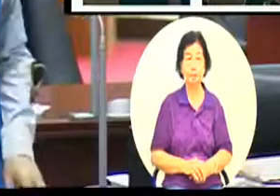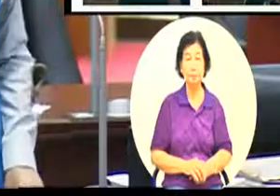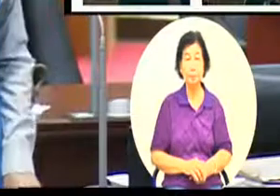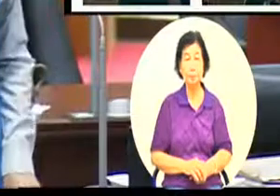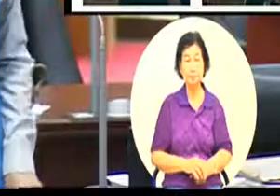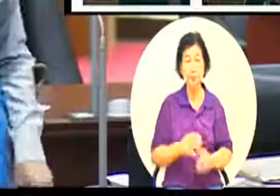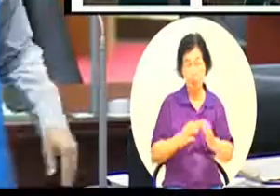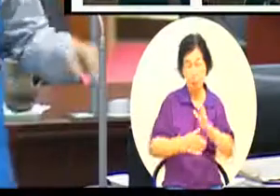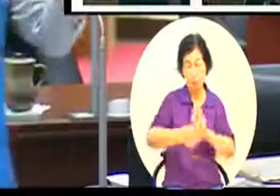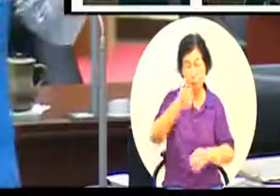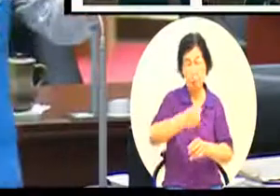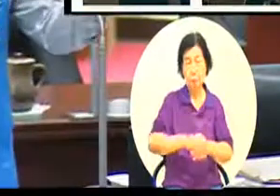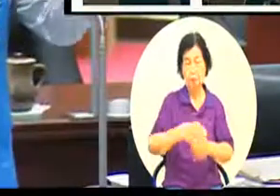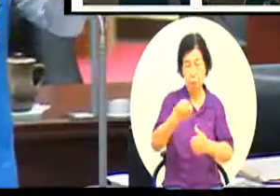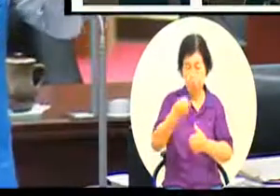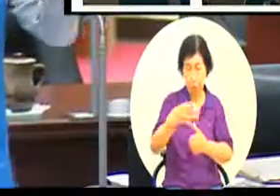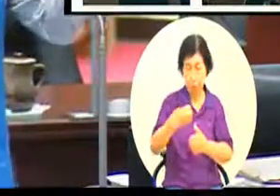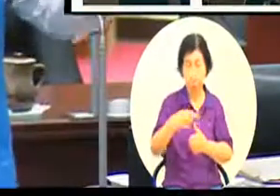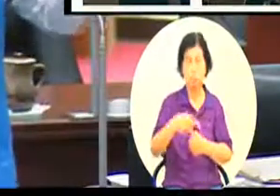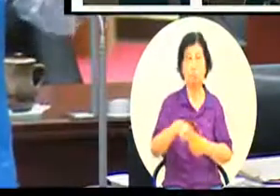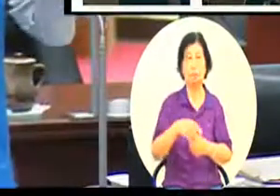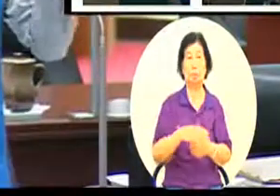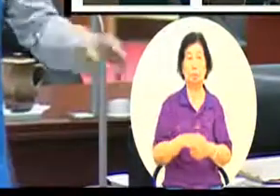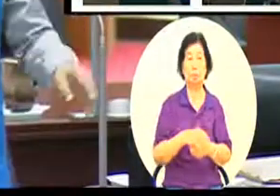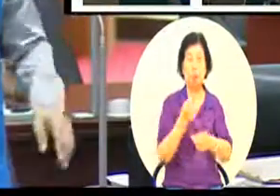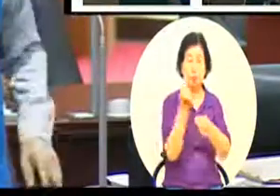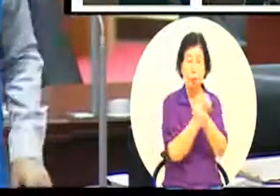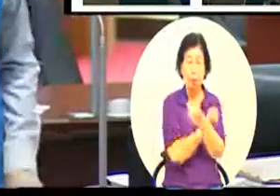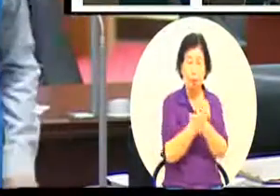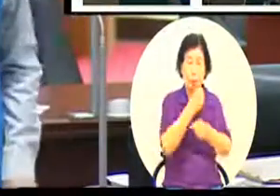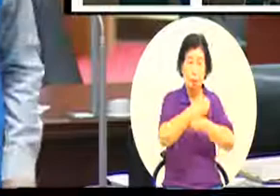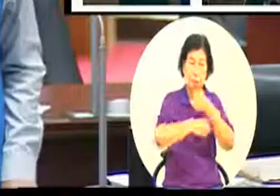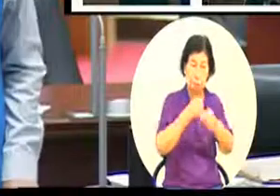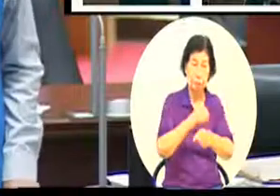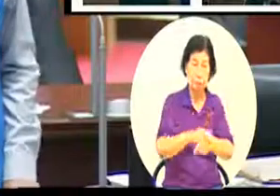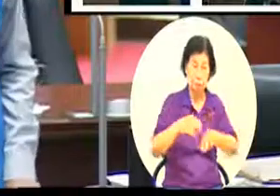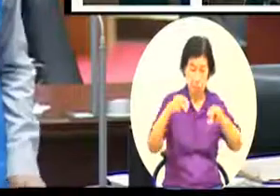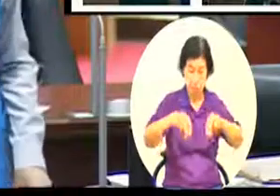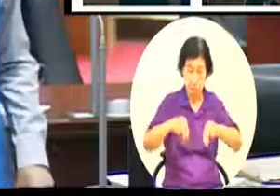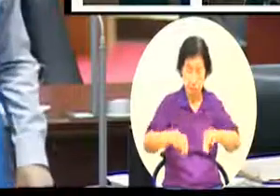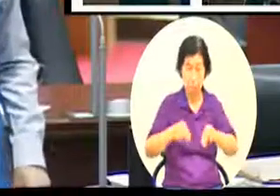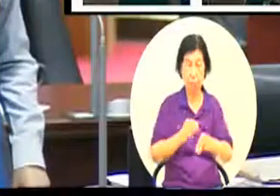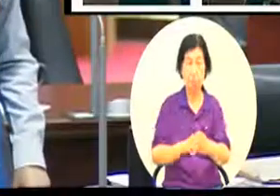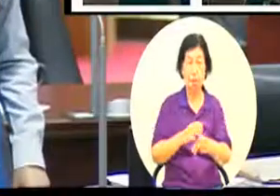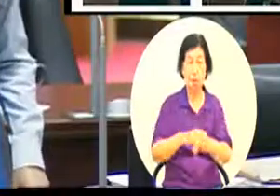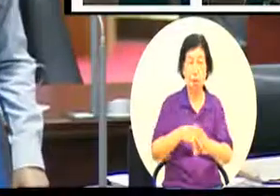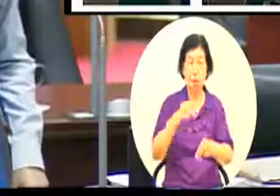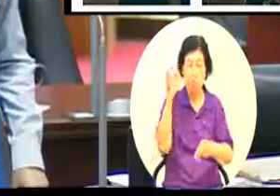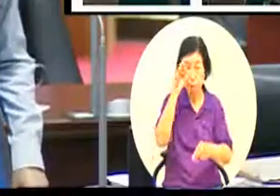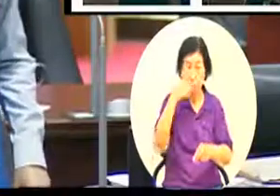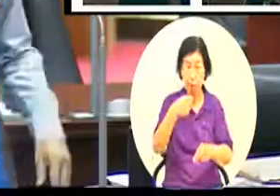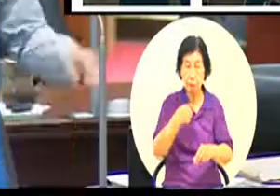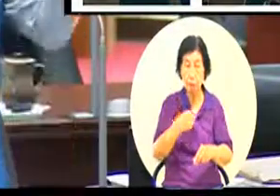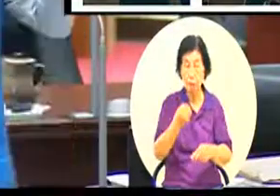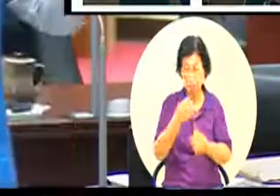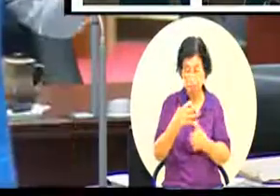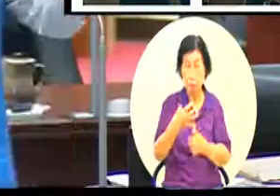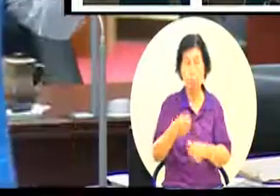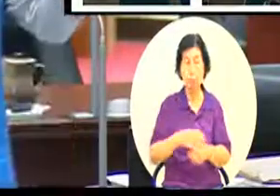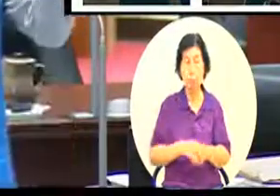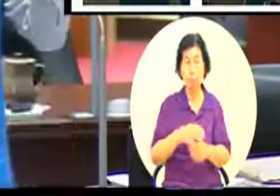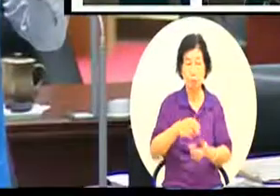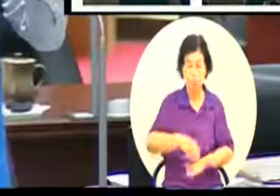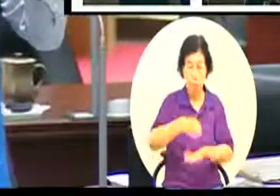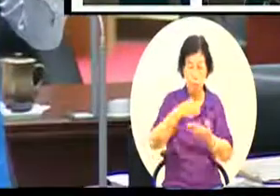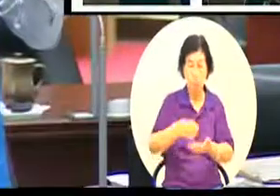这么跟我讲了，我拜托你把劳动契约给我找出来，让本席来看一下。对对，你提供劳